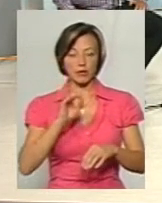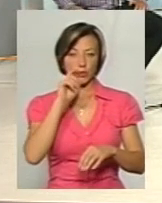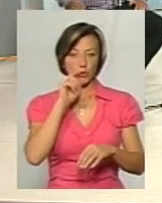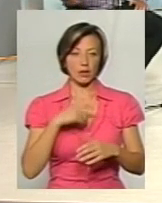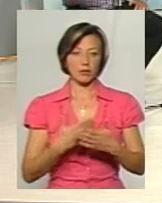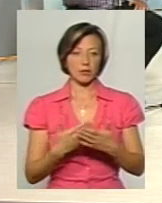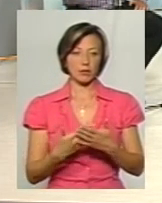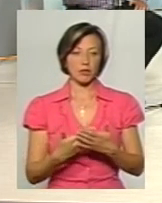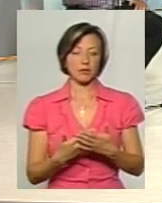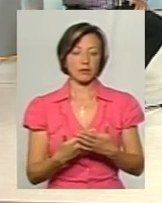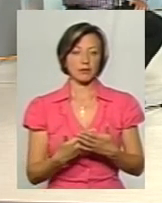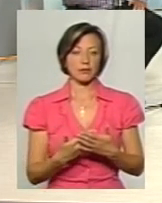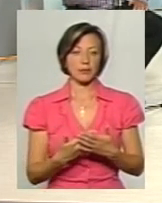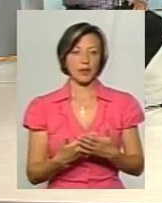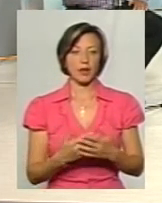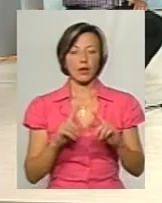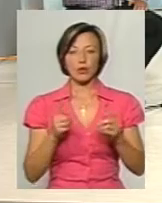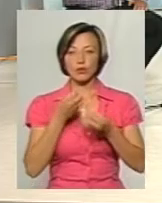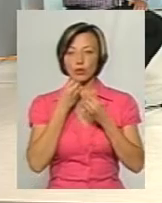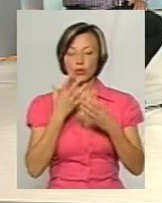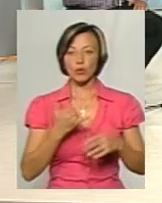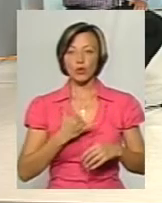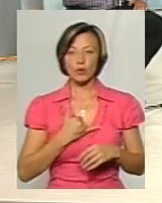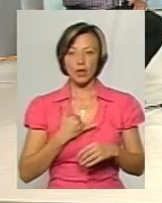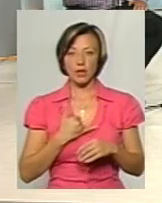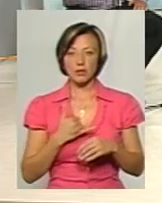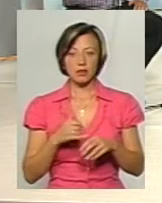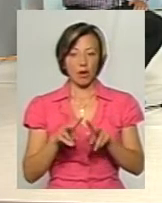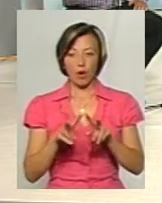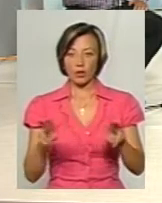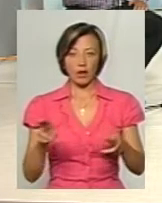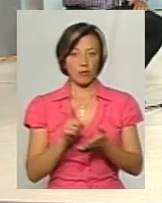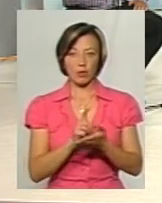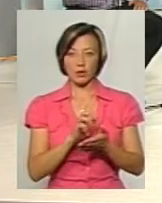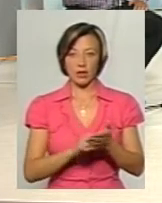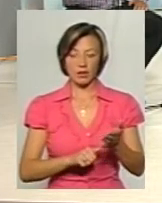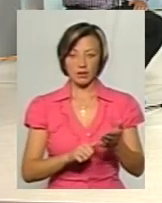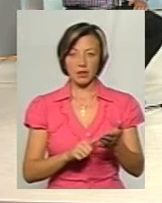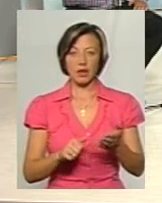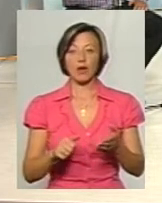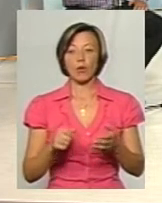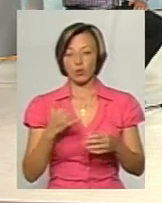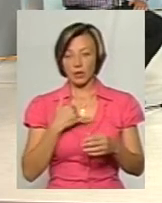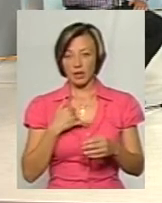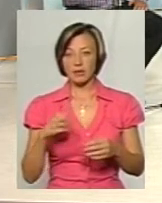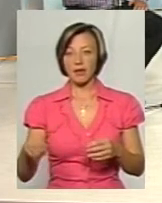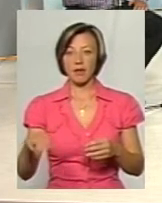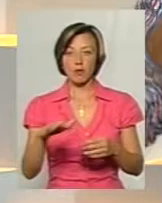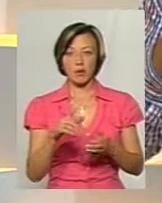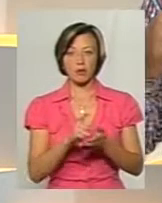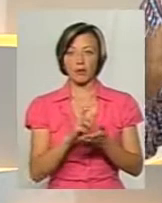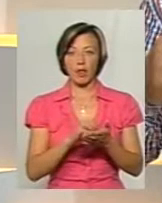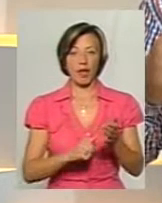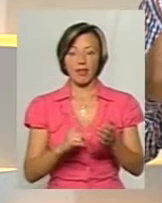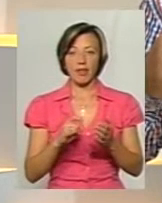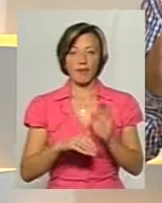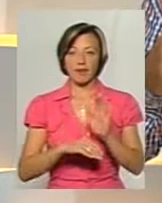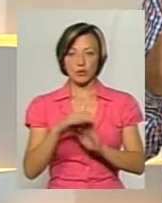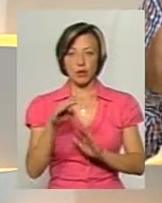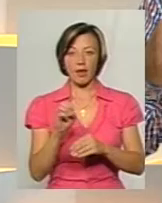да? Дуже добре, що у нас практично однакові податки, до речі. У нас достатні європейські податки, вони не є високими по